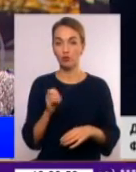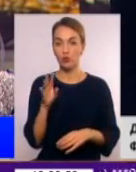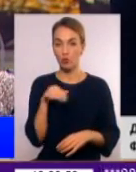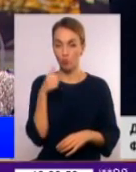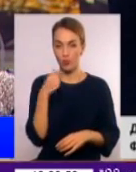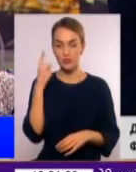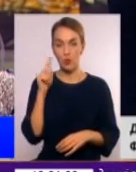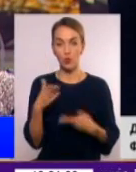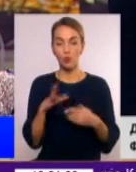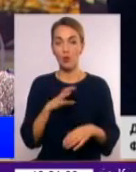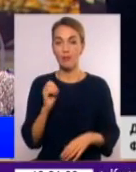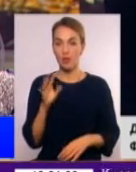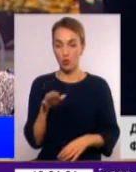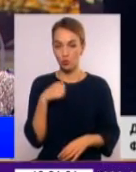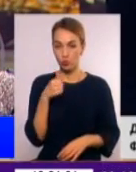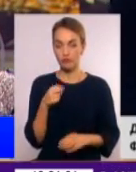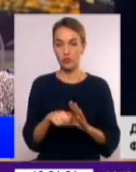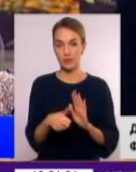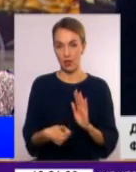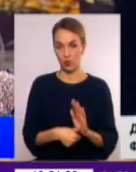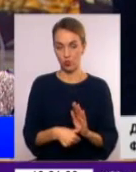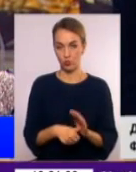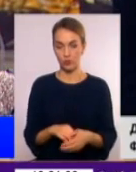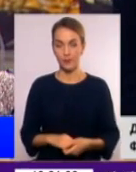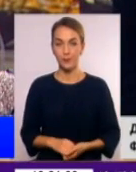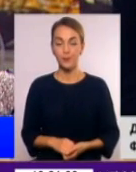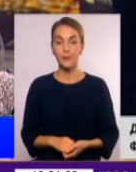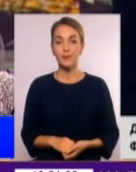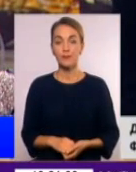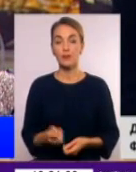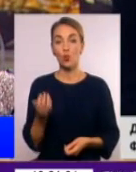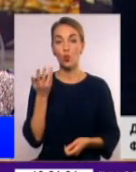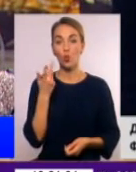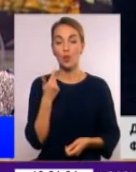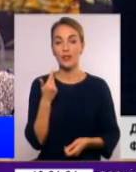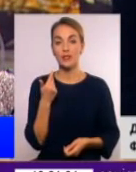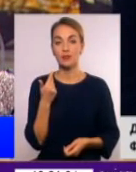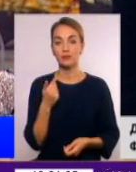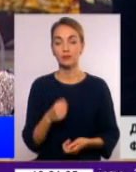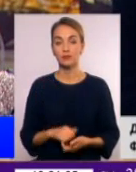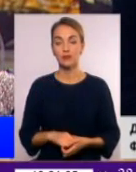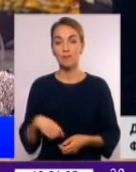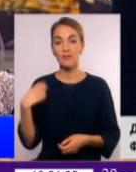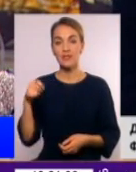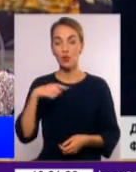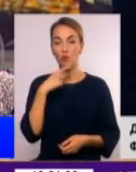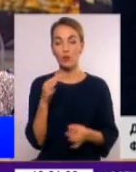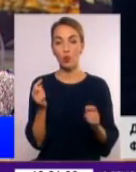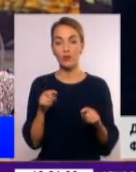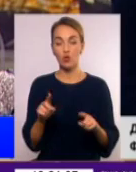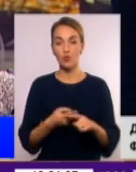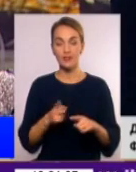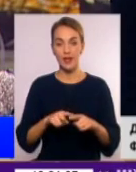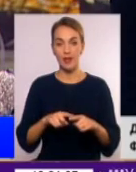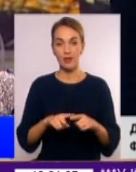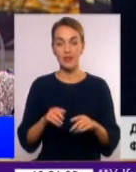знаю, якою вона була в 2015 і знаю, якою вона в 2016. Коли президент говорить про те, що це